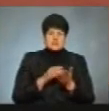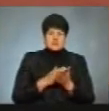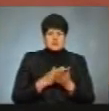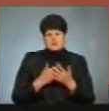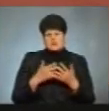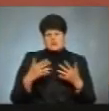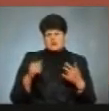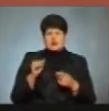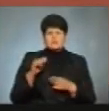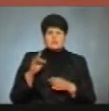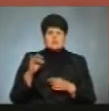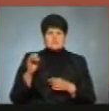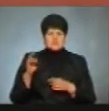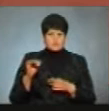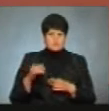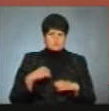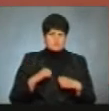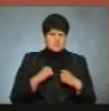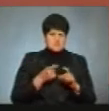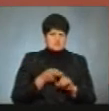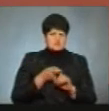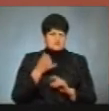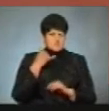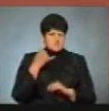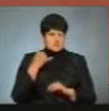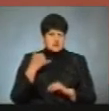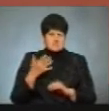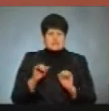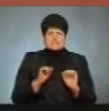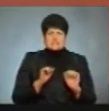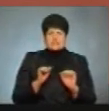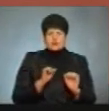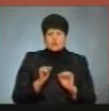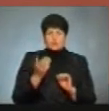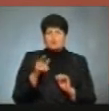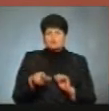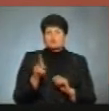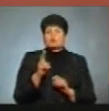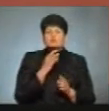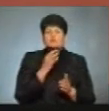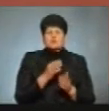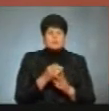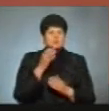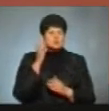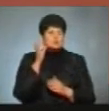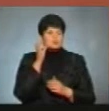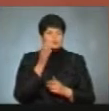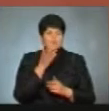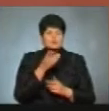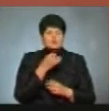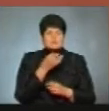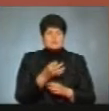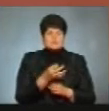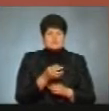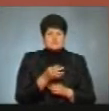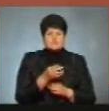є кілька атракціонів. Ми намагалися зв'язатися з керівником, людиною, яка відповідає за них. Пропоную зараз послухати,